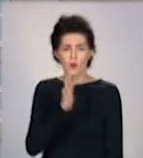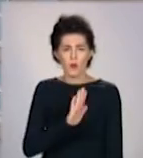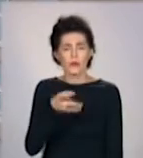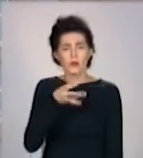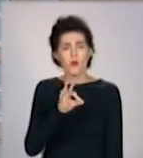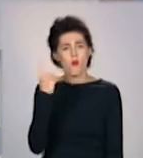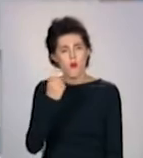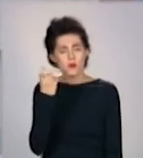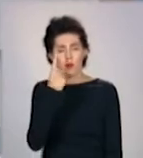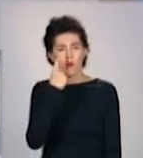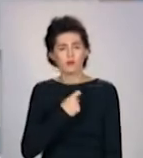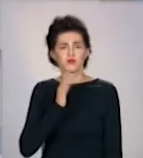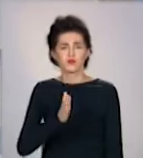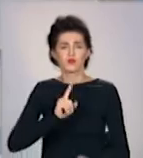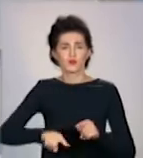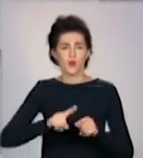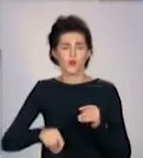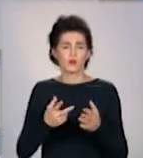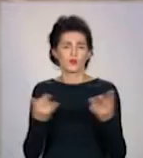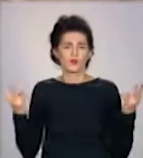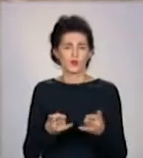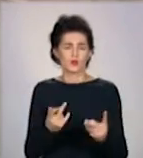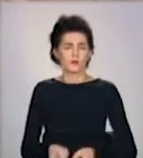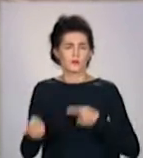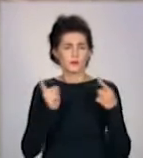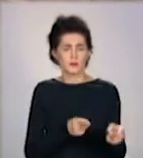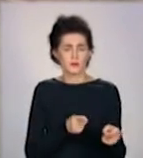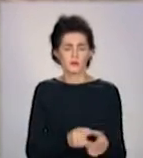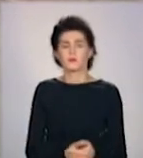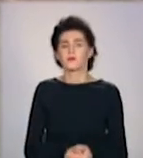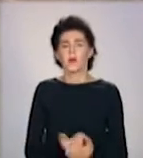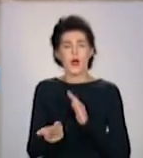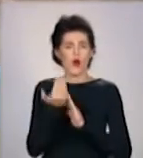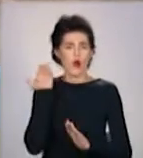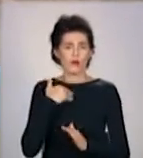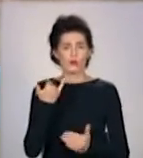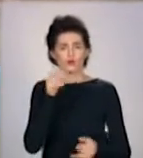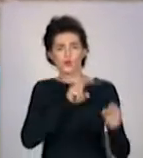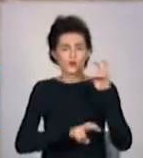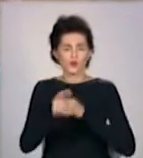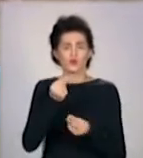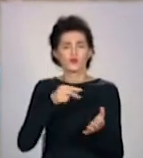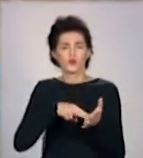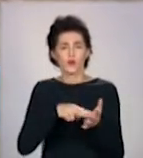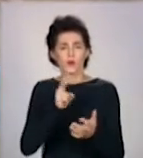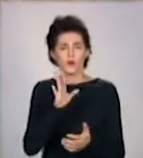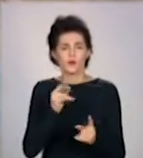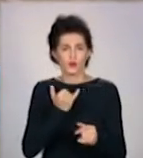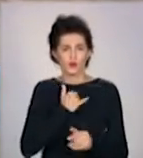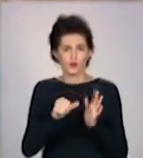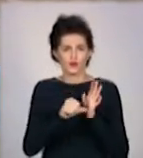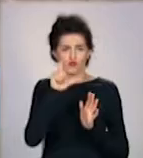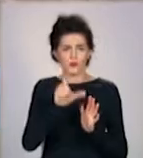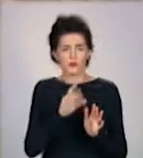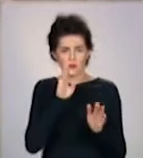власниця натякнула, що скоро доведеться з'їхати. Заранее уже присматриваюсь к ценам, и цены, конечно, не дешевые. Так как у меня, ну, 6 человек, мне надо